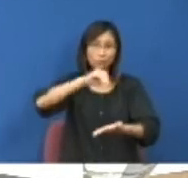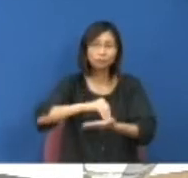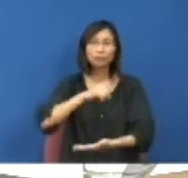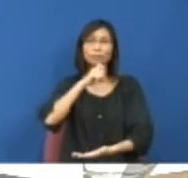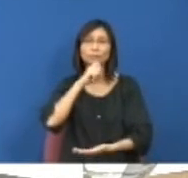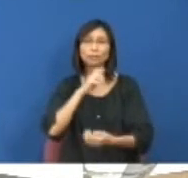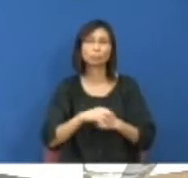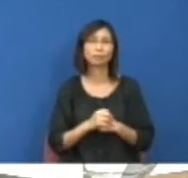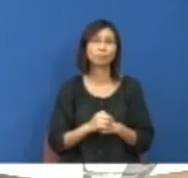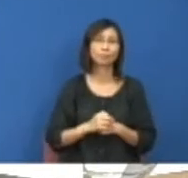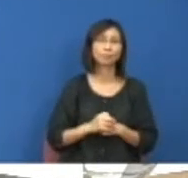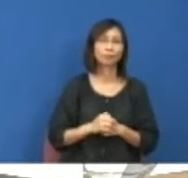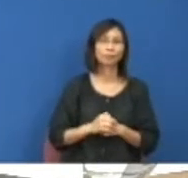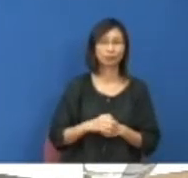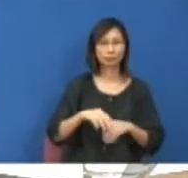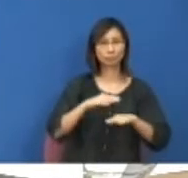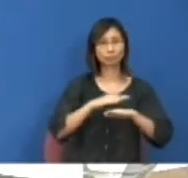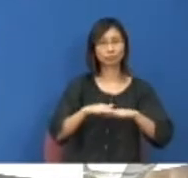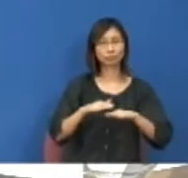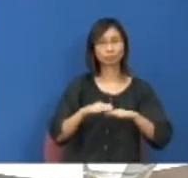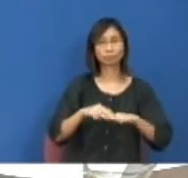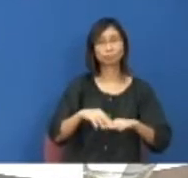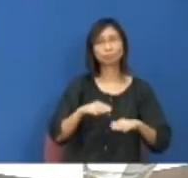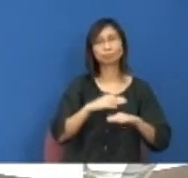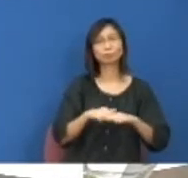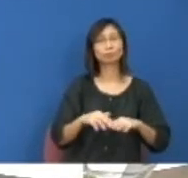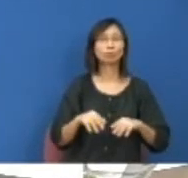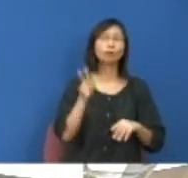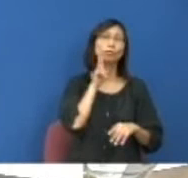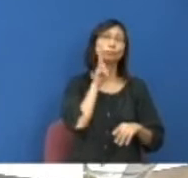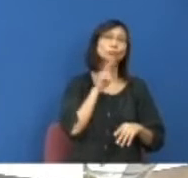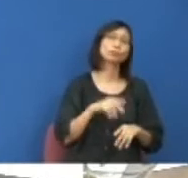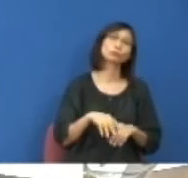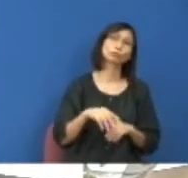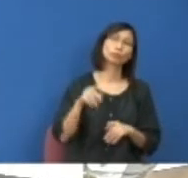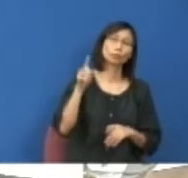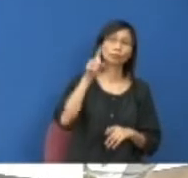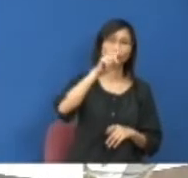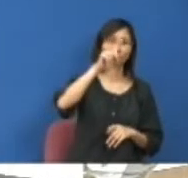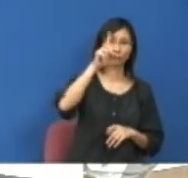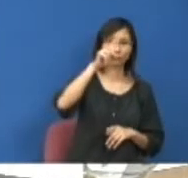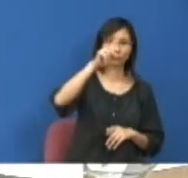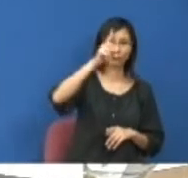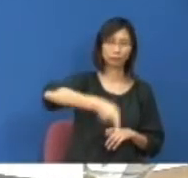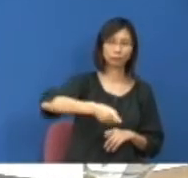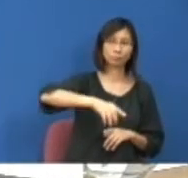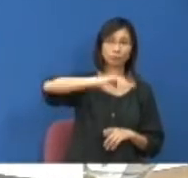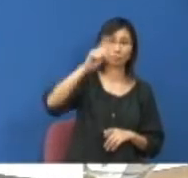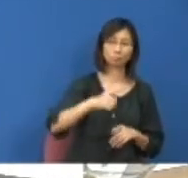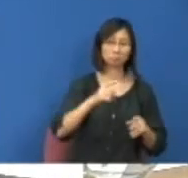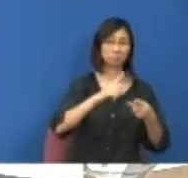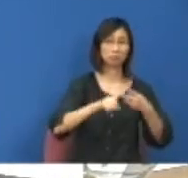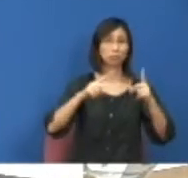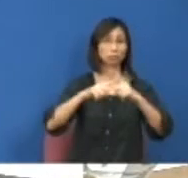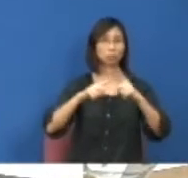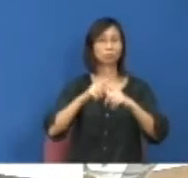翻轉頭就係話，你客觀上面有個階級，即係話客觀有100萬嘅工人，係咪一定成為咗階級咧？個當然係一個唔同，因為階級另外一個意義